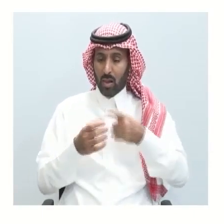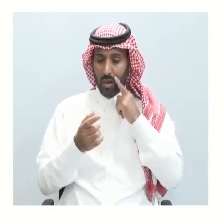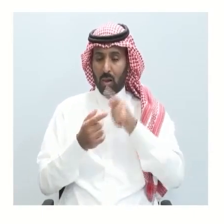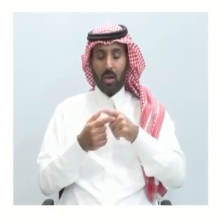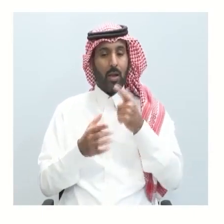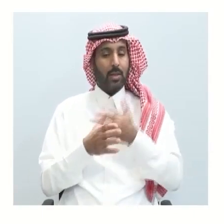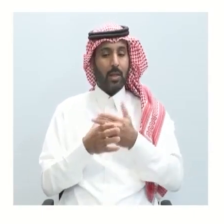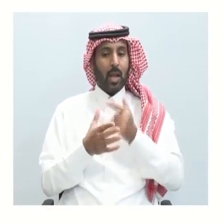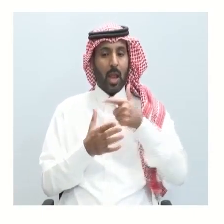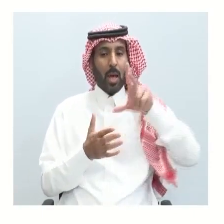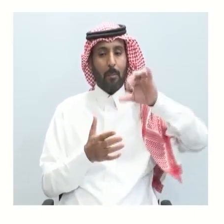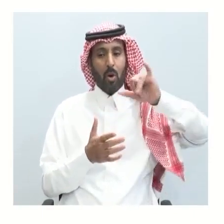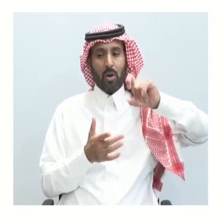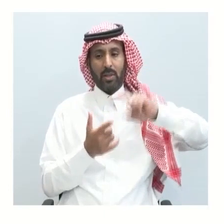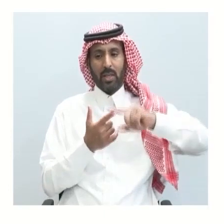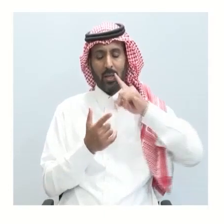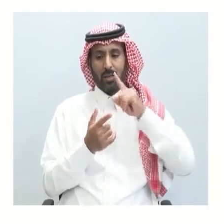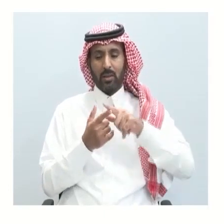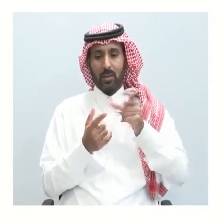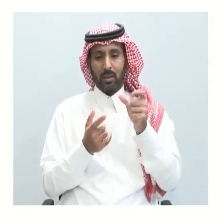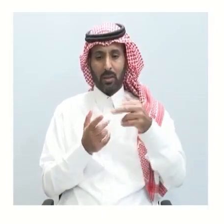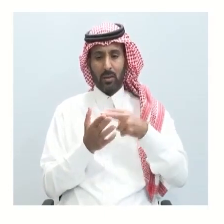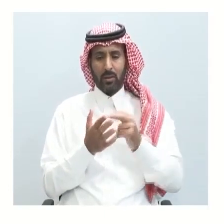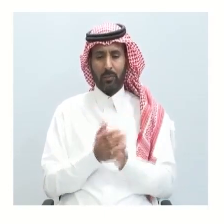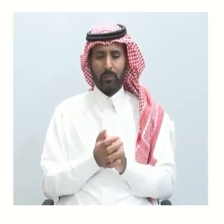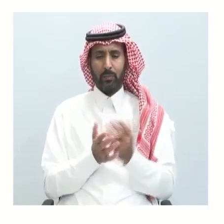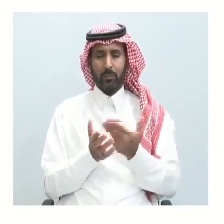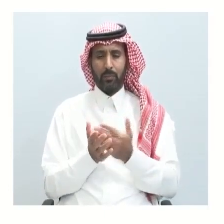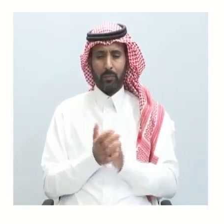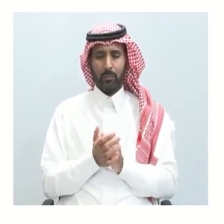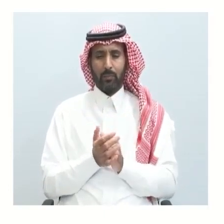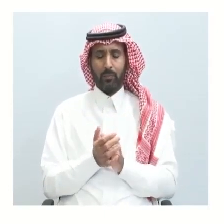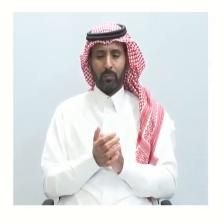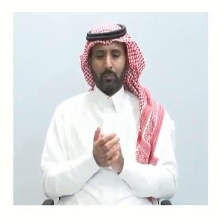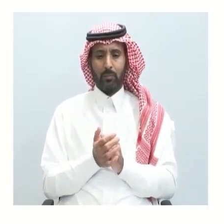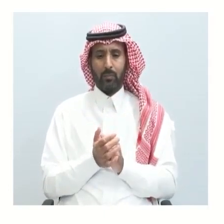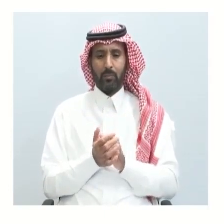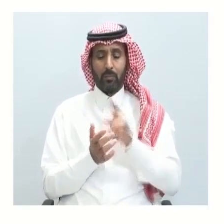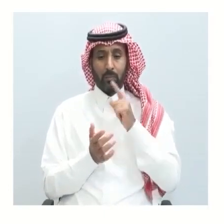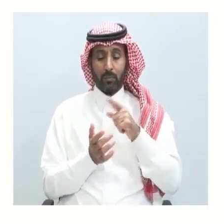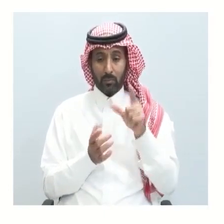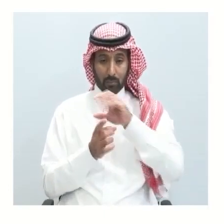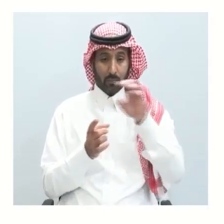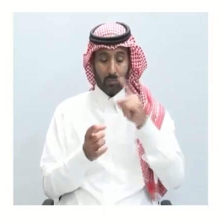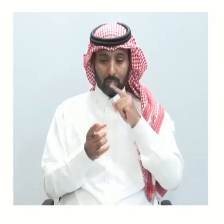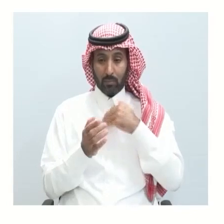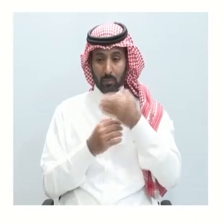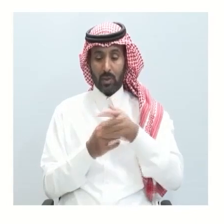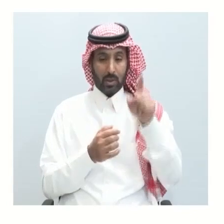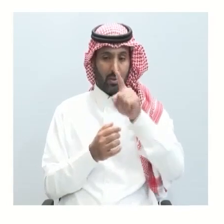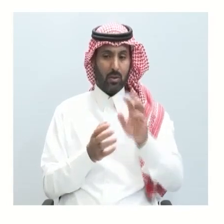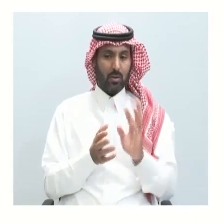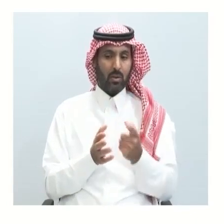الهيدروجين والنيتروجين باستعمال طريقة هبر، وشرحناها بالتفصيل في حصص ماضية. الآن هذه كلها مقدمة. السؤال